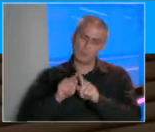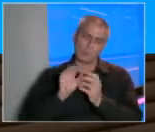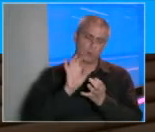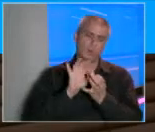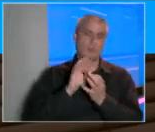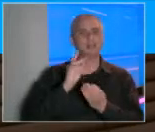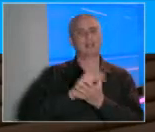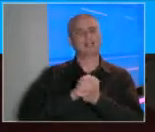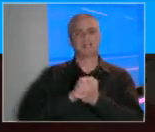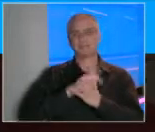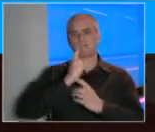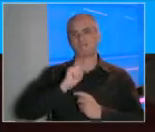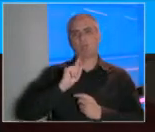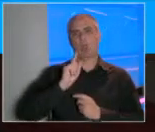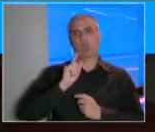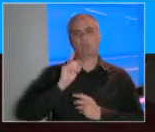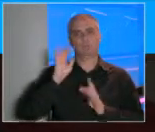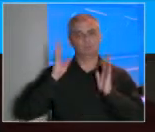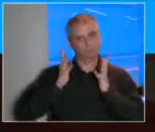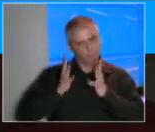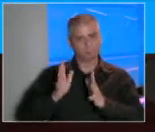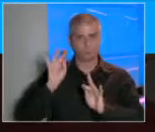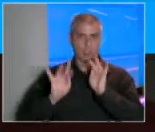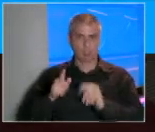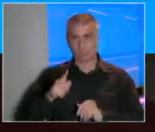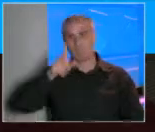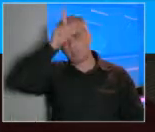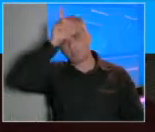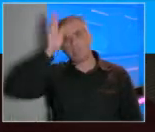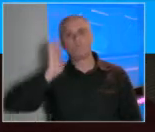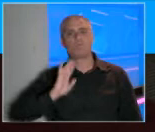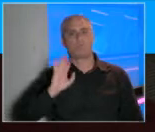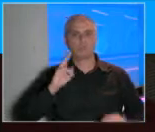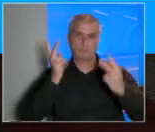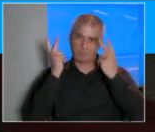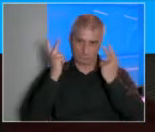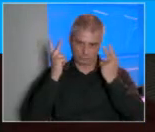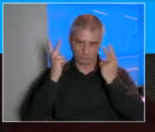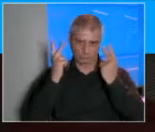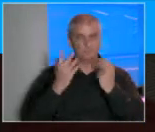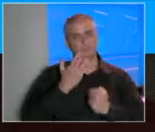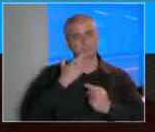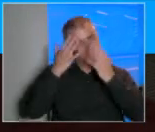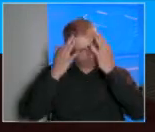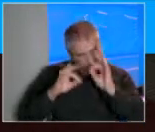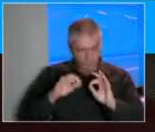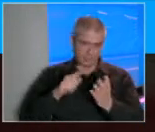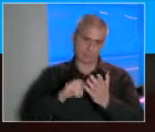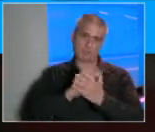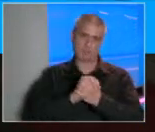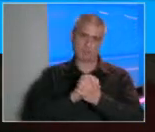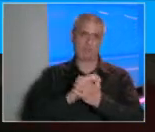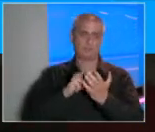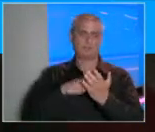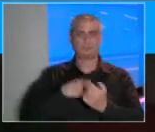של ידידים, ולאו דווקא כמסר עוין. לגרמניה מאוד מאוד חשוב שישראל תאריך אותה כידידה, ולכן